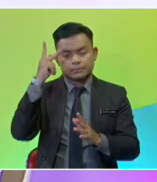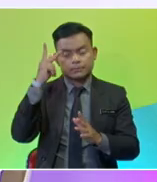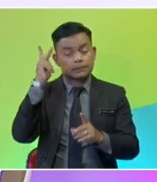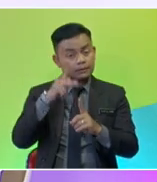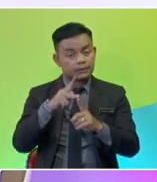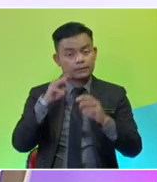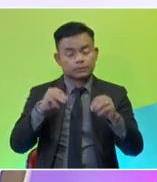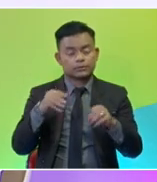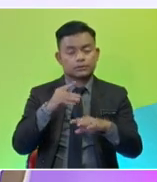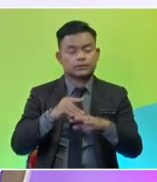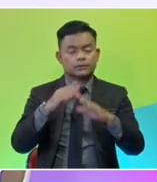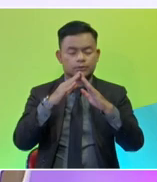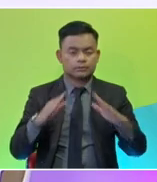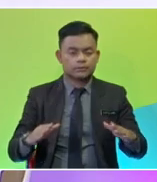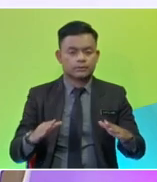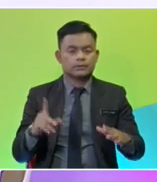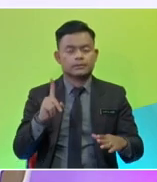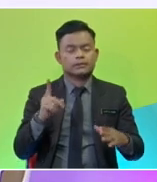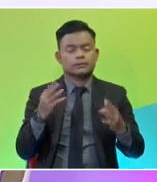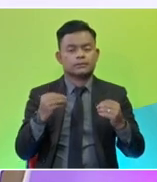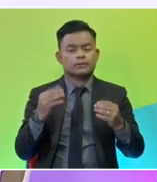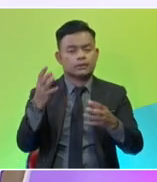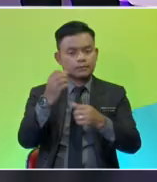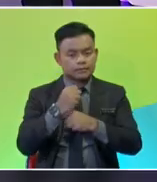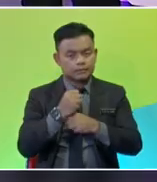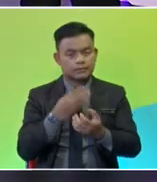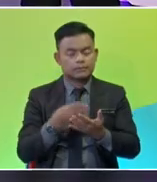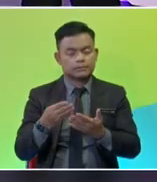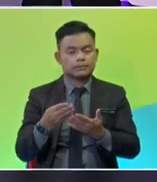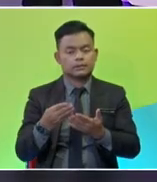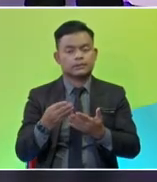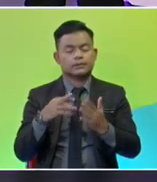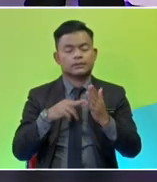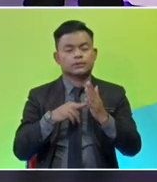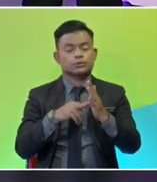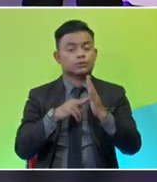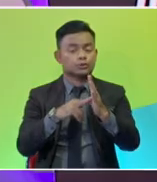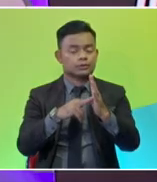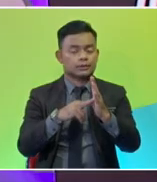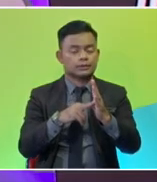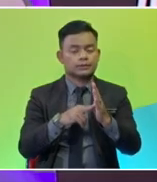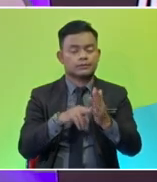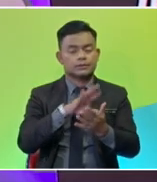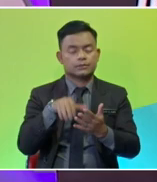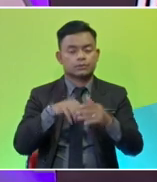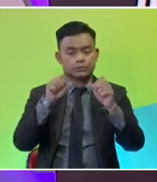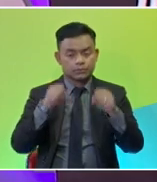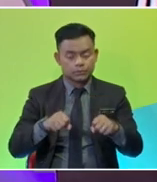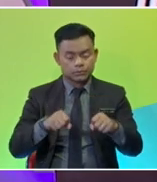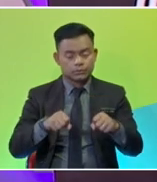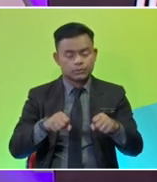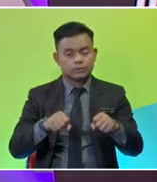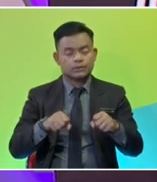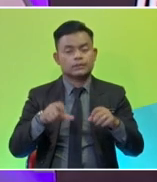di manakah mereka mendapat bahan-bahan rujukan kita pada hari ini seperti biasa murid-murid boleh melayani pelantar delima TPM yang